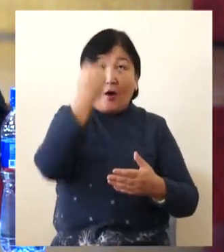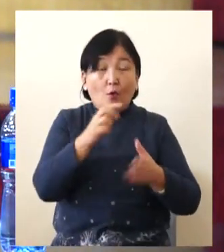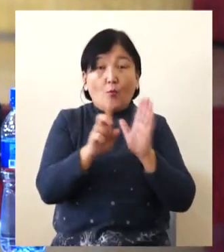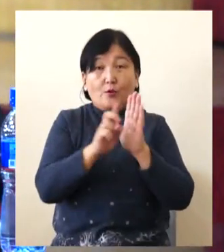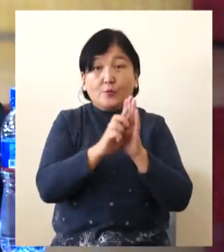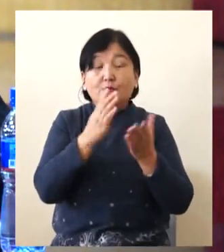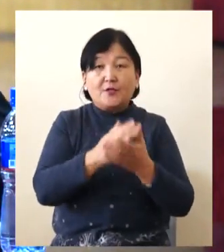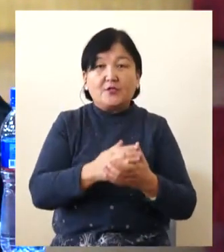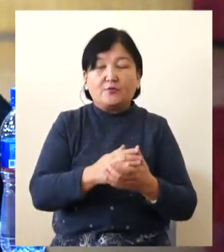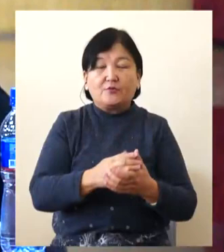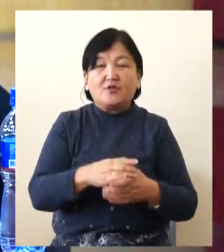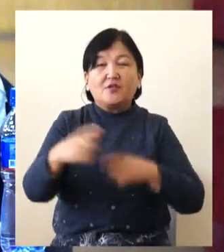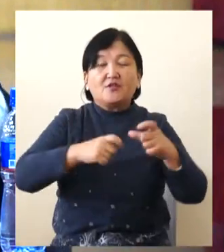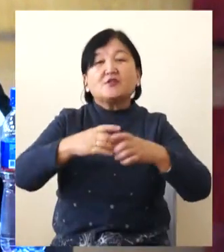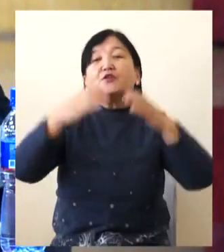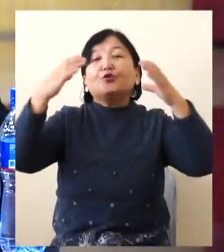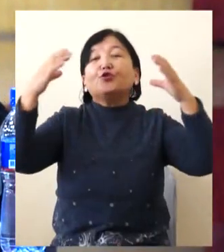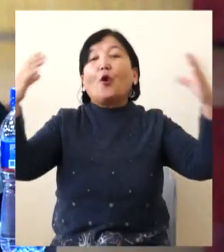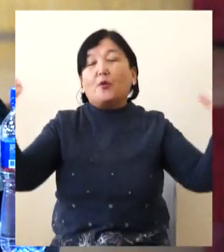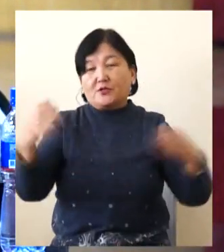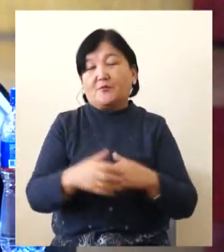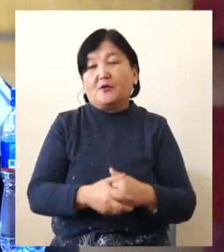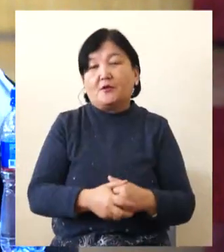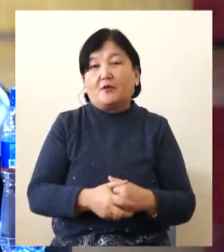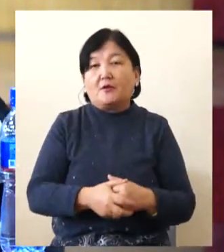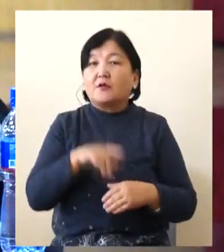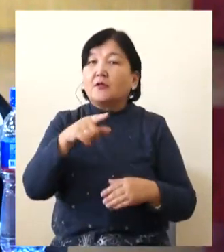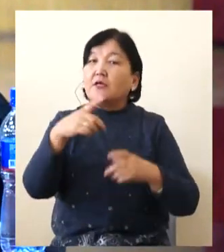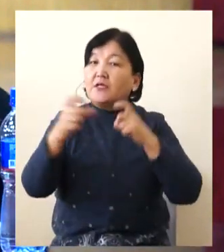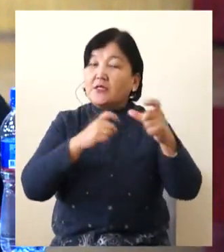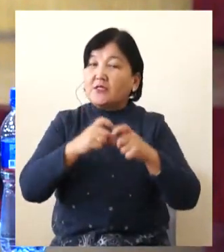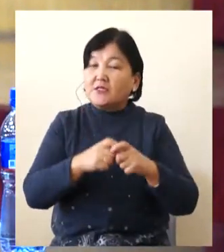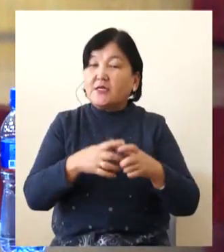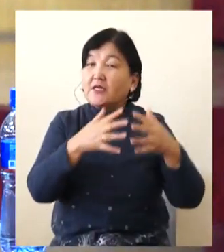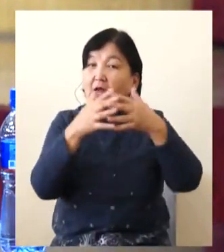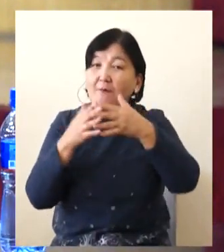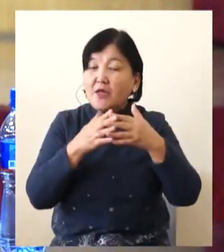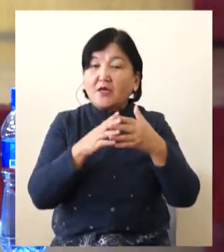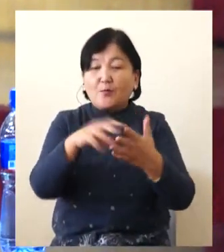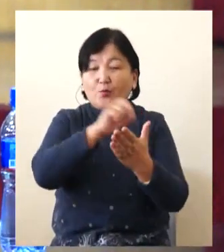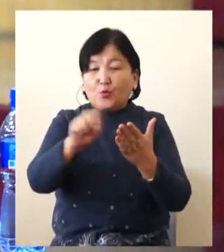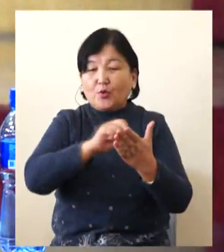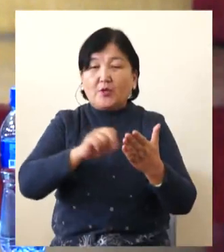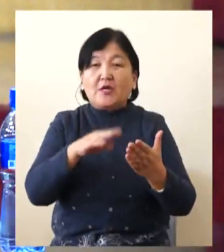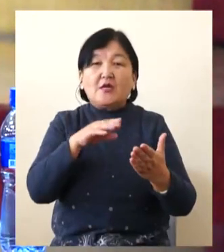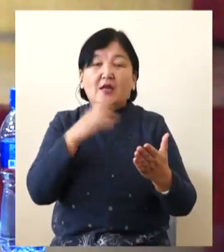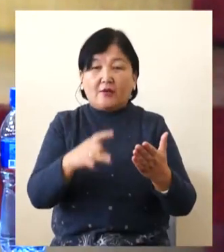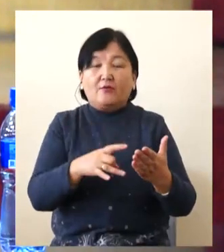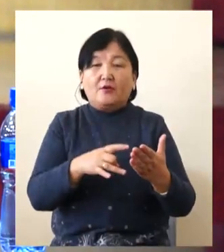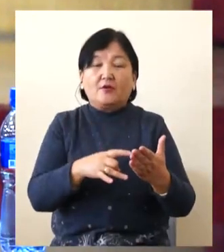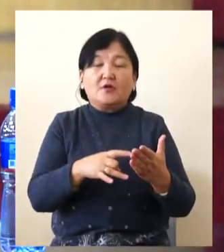Тэгээ ирт нь хурдан. Гэхдээ тэдхийн бүртгэлийн татварын систем нь алдаа